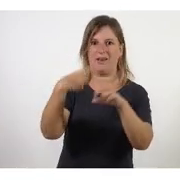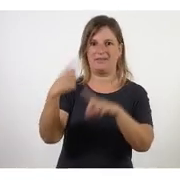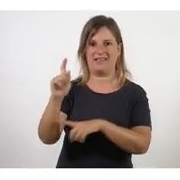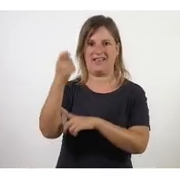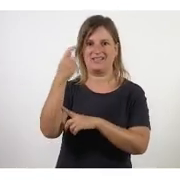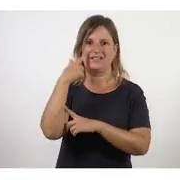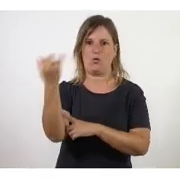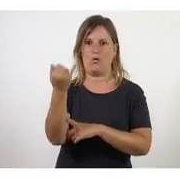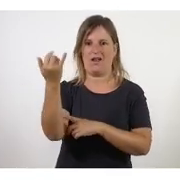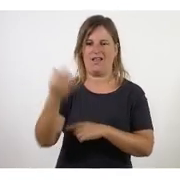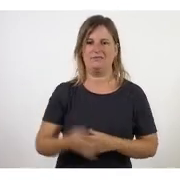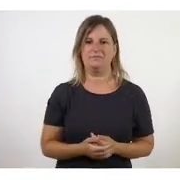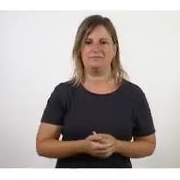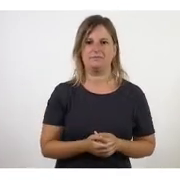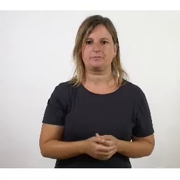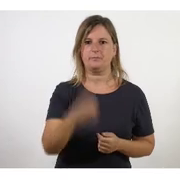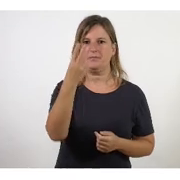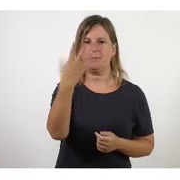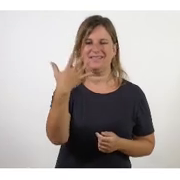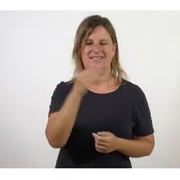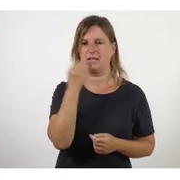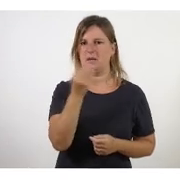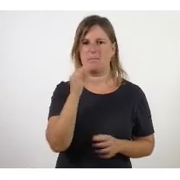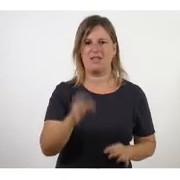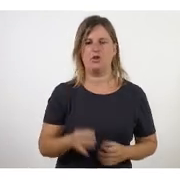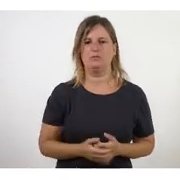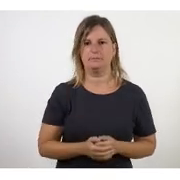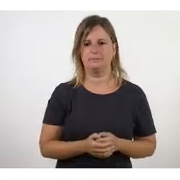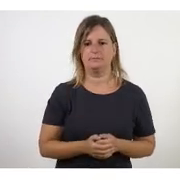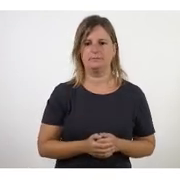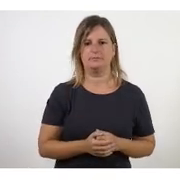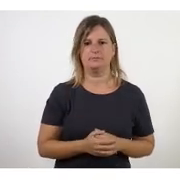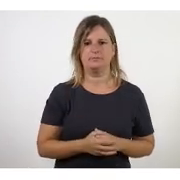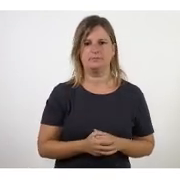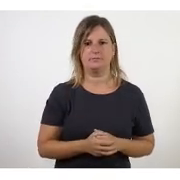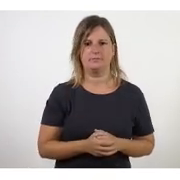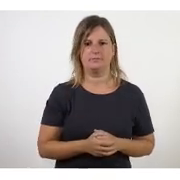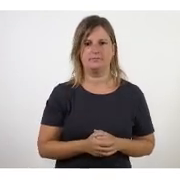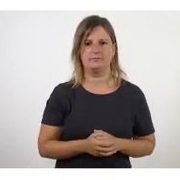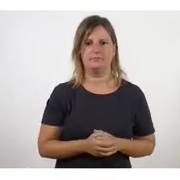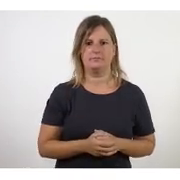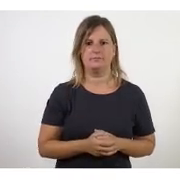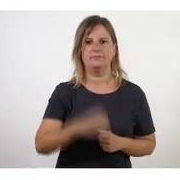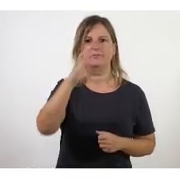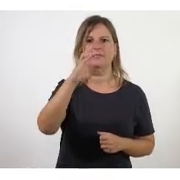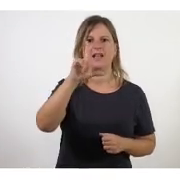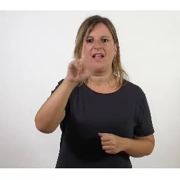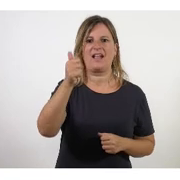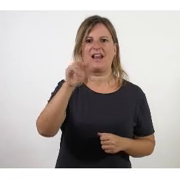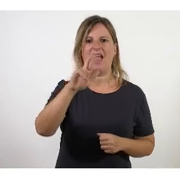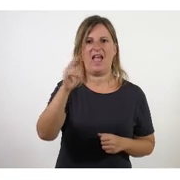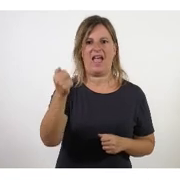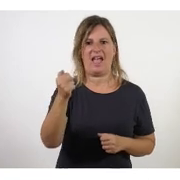d'èxit. Doncs a 25 és com us anirà millor. Mm-hmm. I després la Clara ens